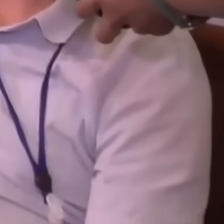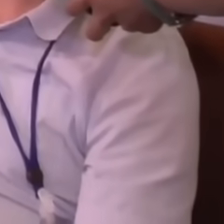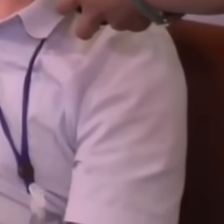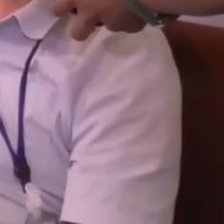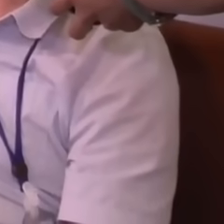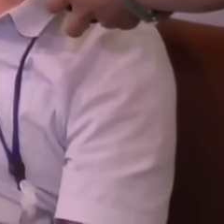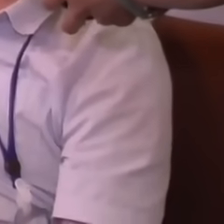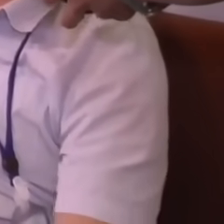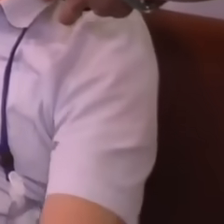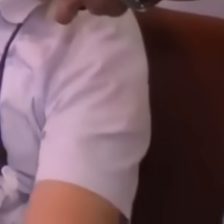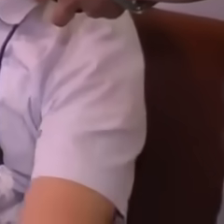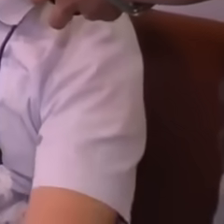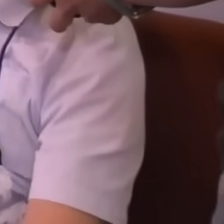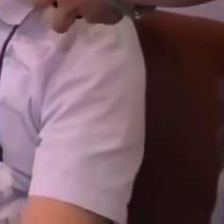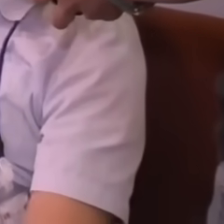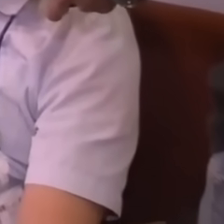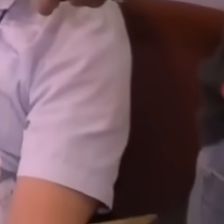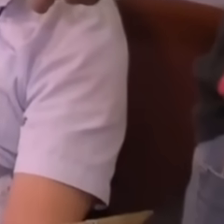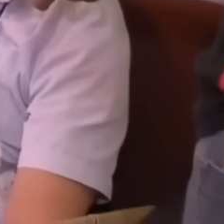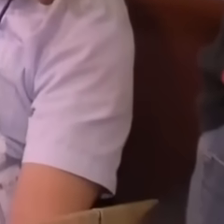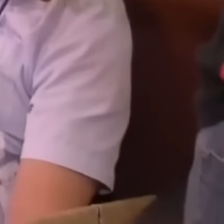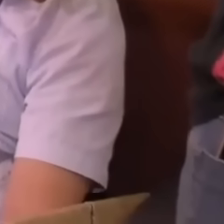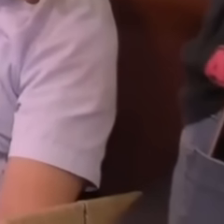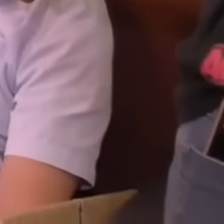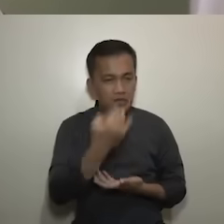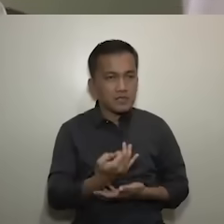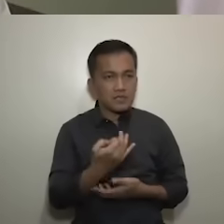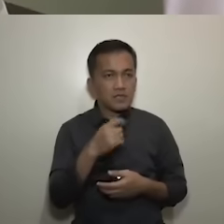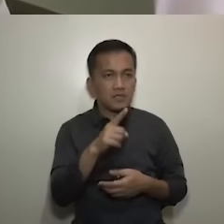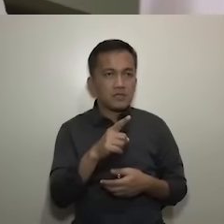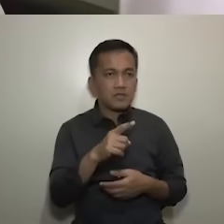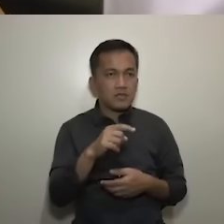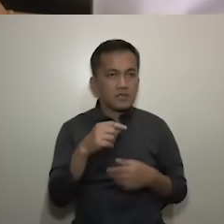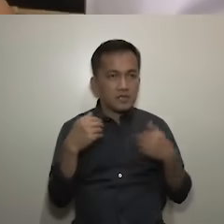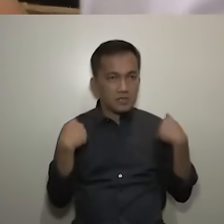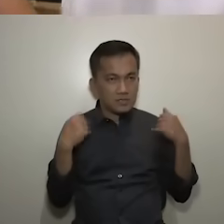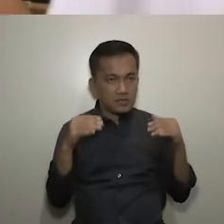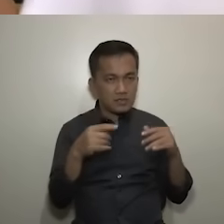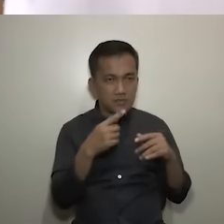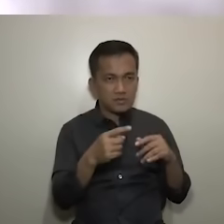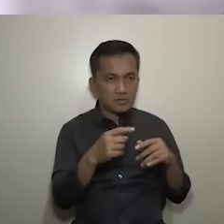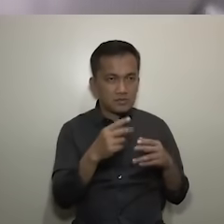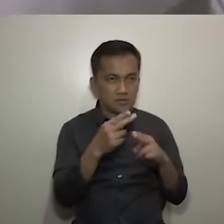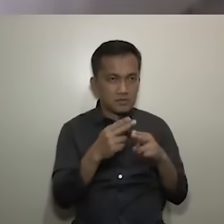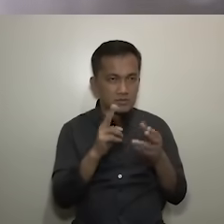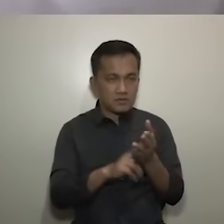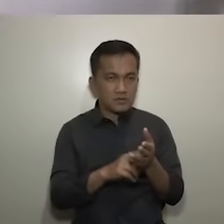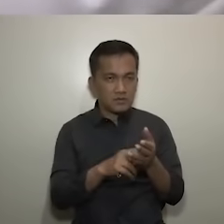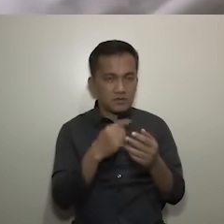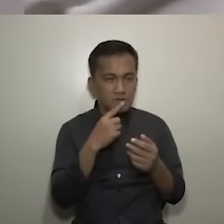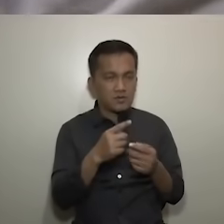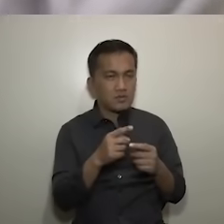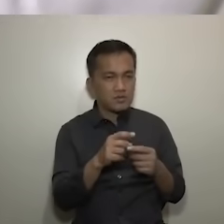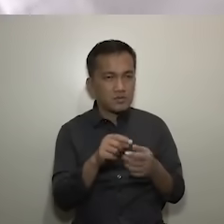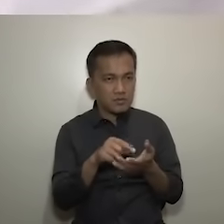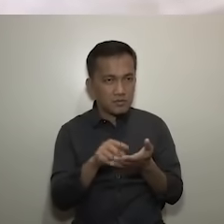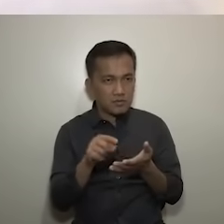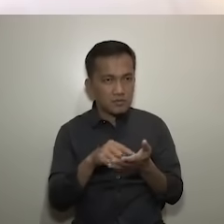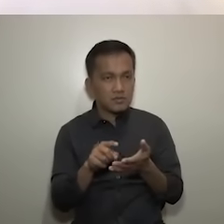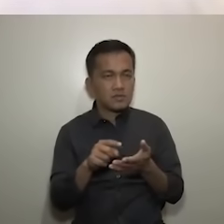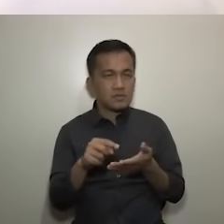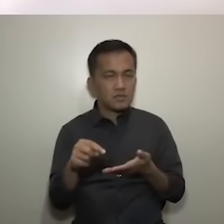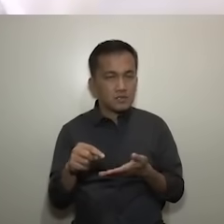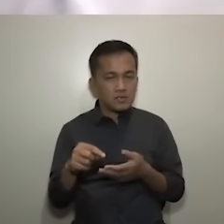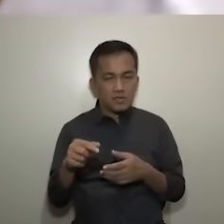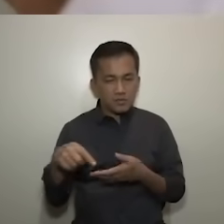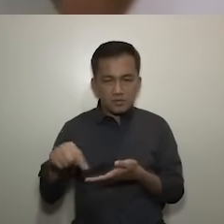niya yung internet. Pinampront lang po niya yung internet. Ito po. May pirma po siya. Tinanong ko kung ano siya magbayad sa akin.